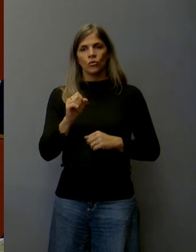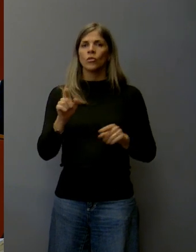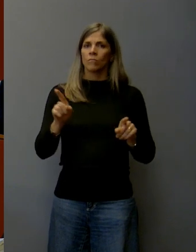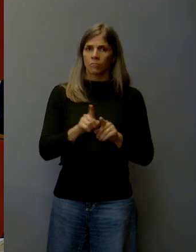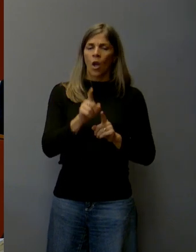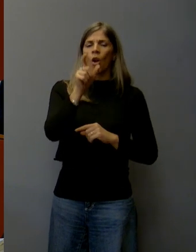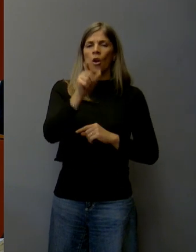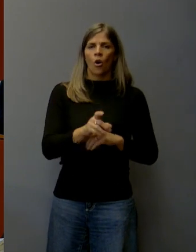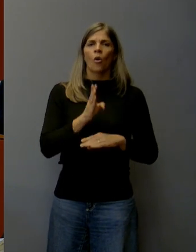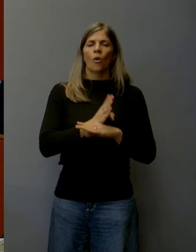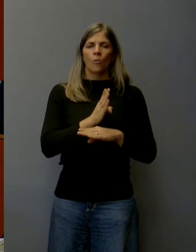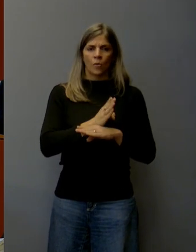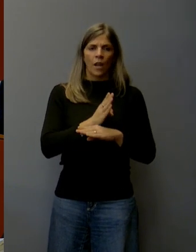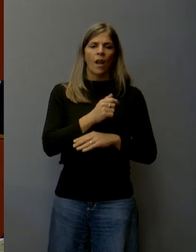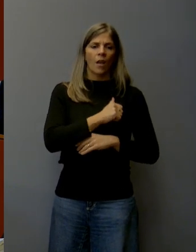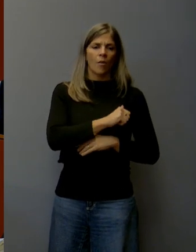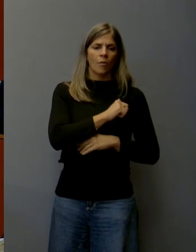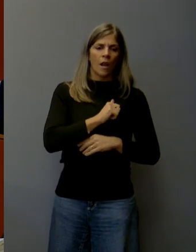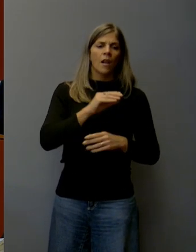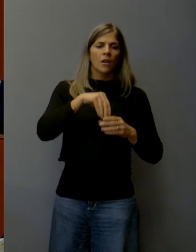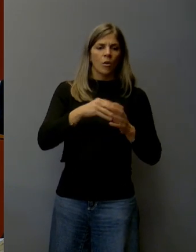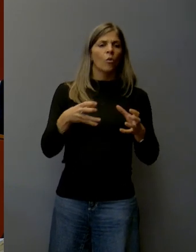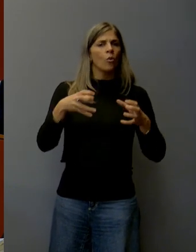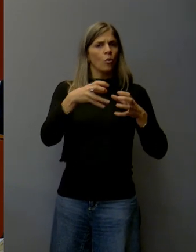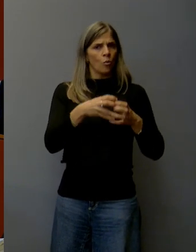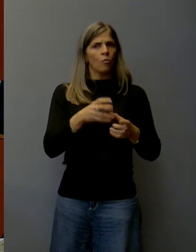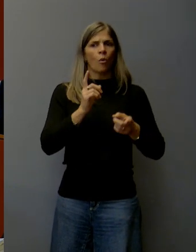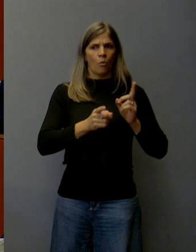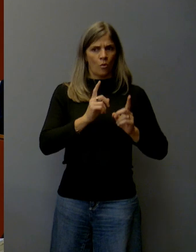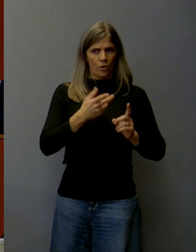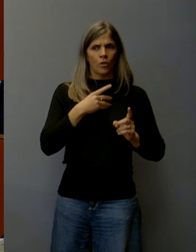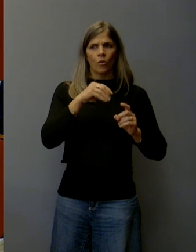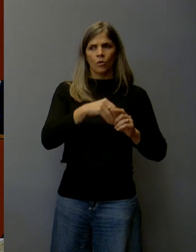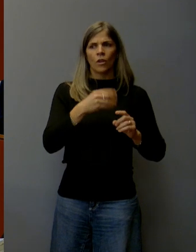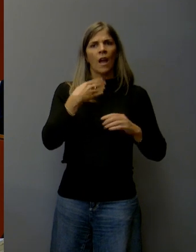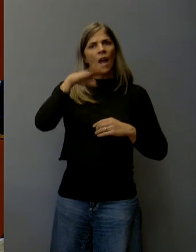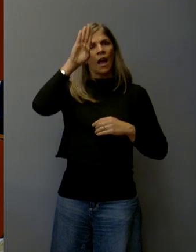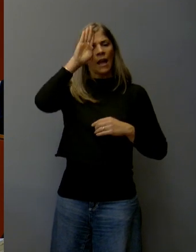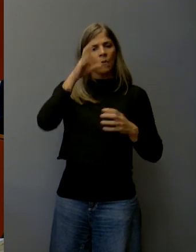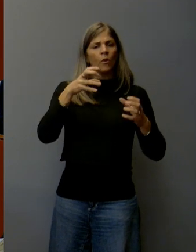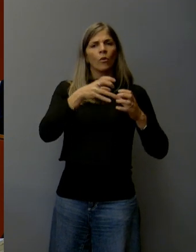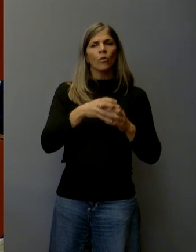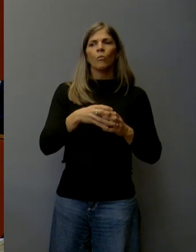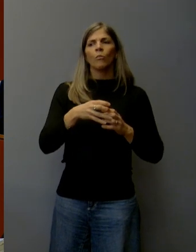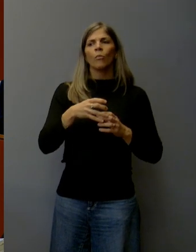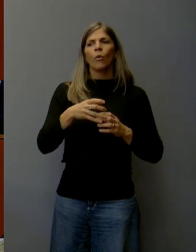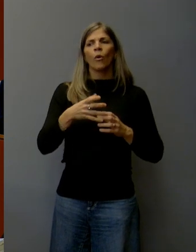tale appartiene a un gruppo politico e da un rappresentante che è il capogruppo che è la consigliera Notarnicola